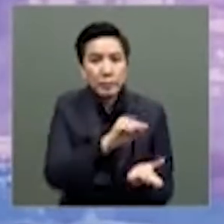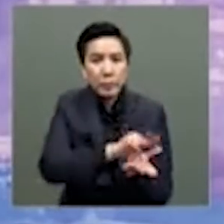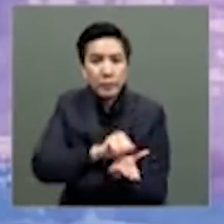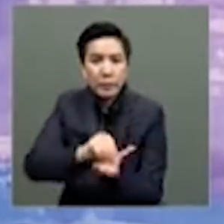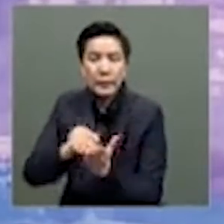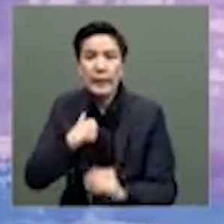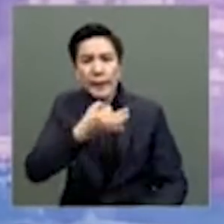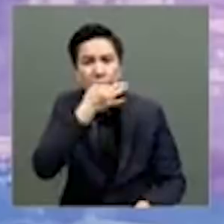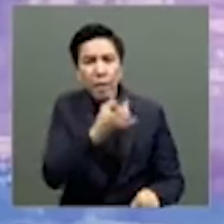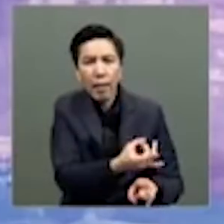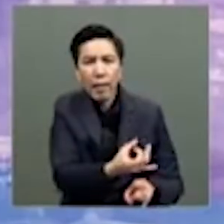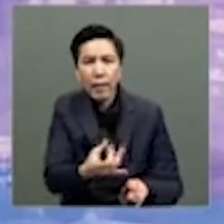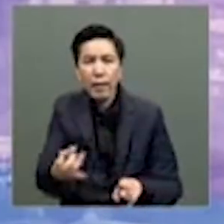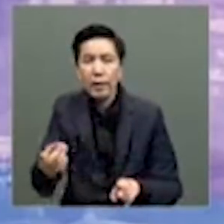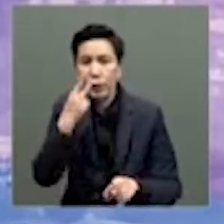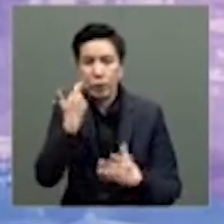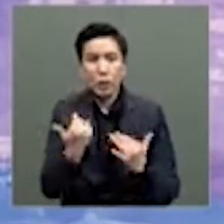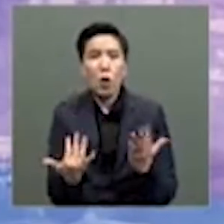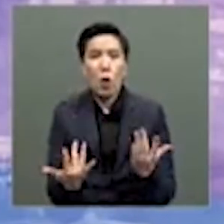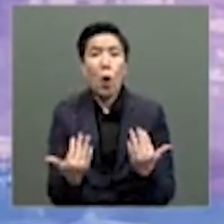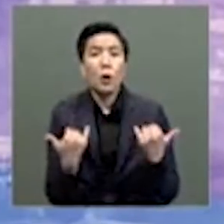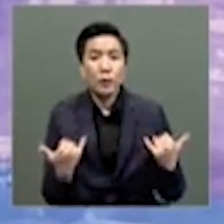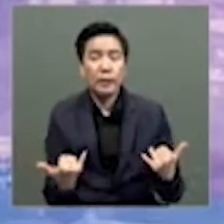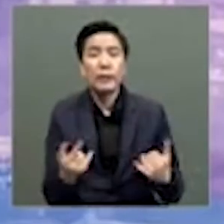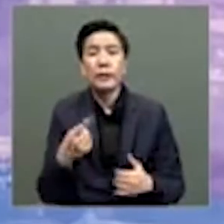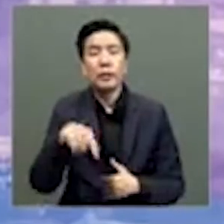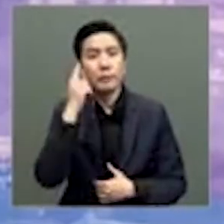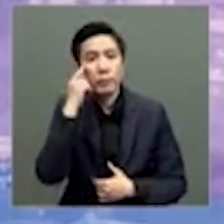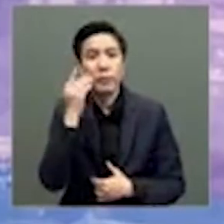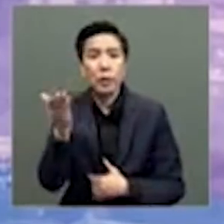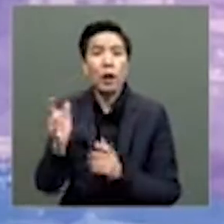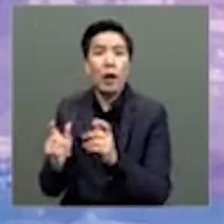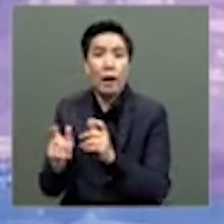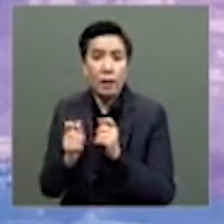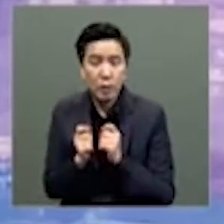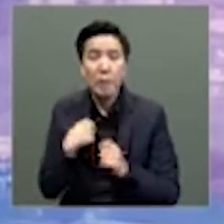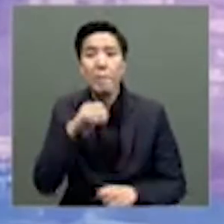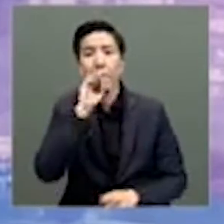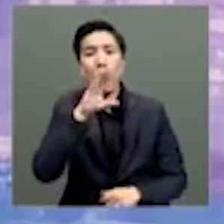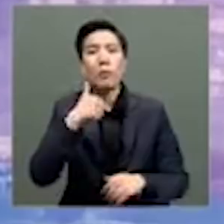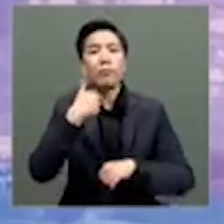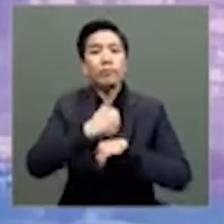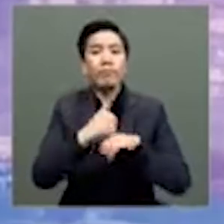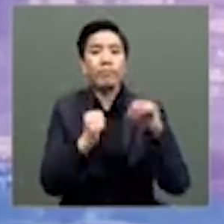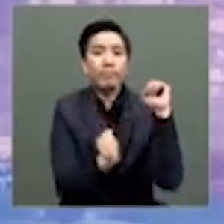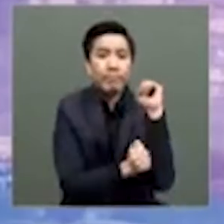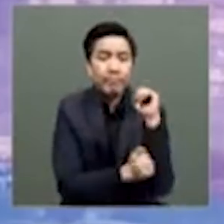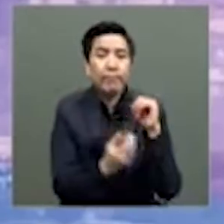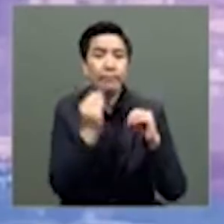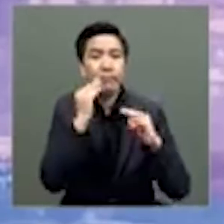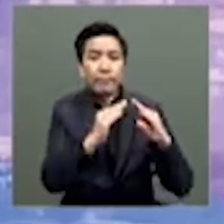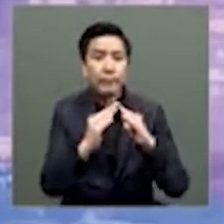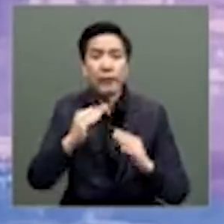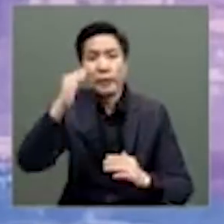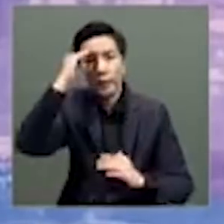ว่ามีอาชีพอะไรบ้างในระหว่างนี้ท่านก็ไปขออนุญาตหรือแจ้งให้กำนันผู้ใหญ่บ้านหรือต